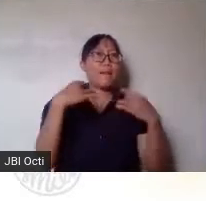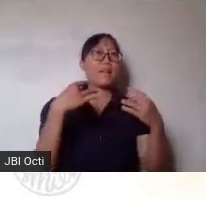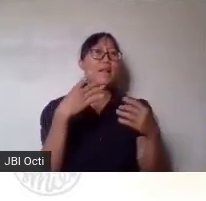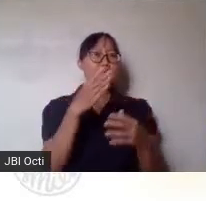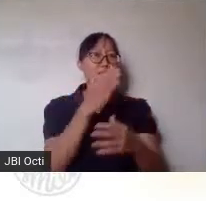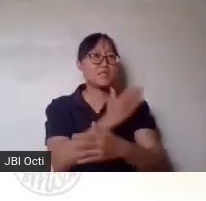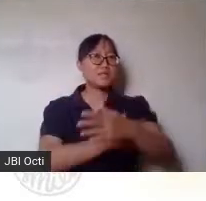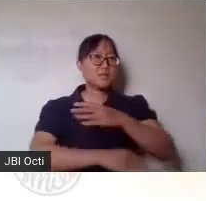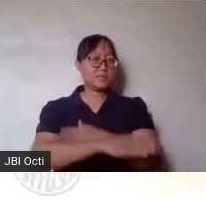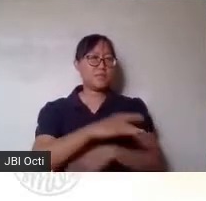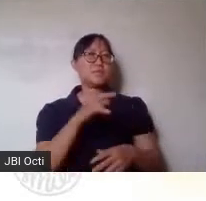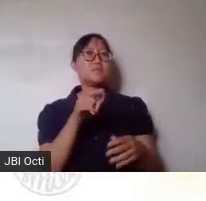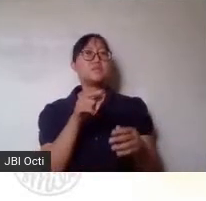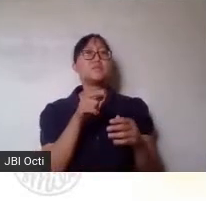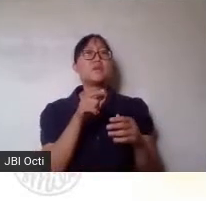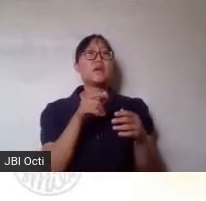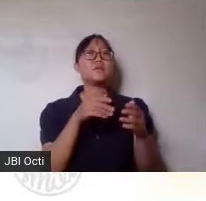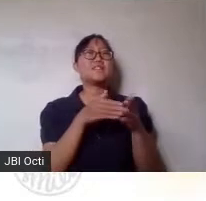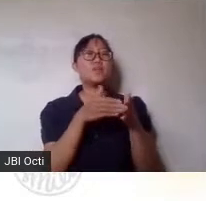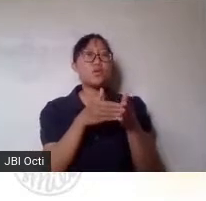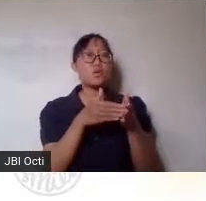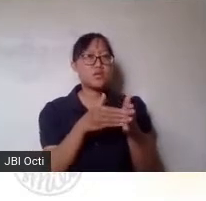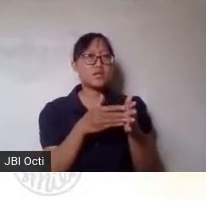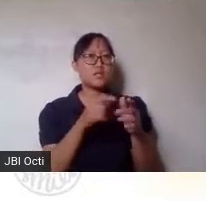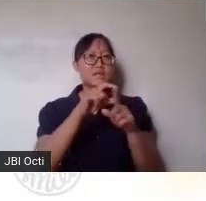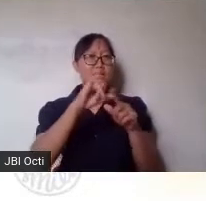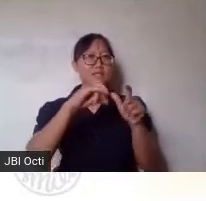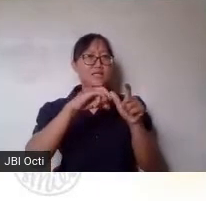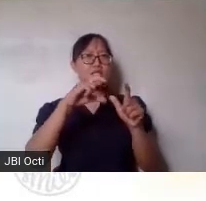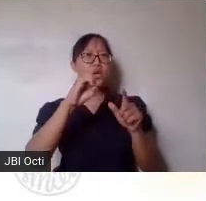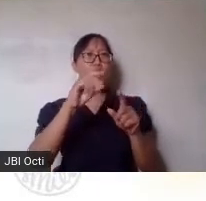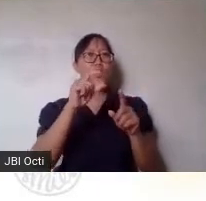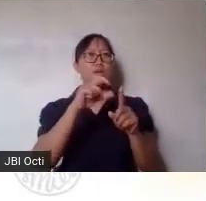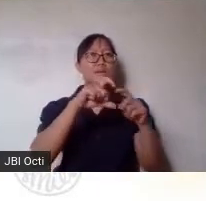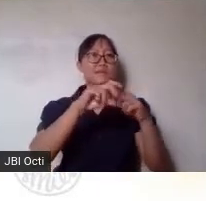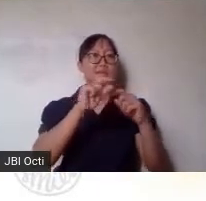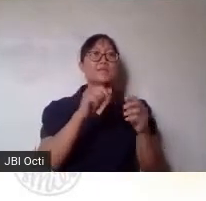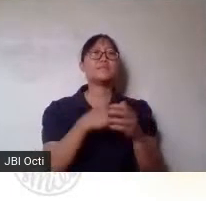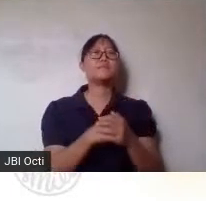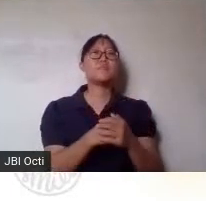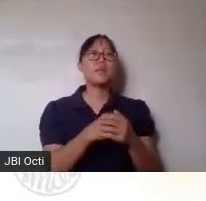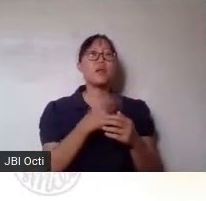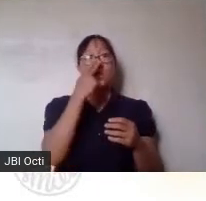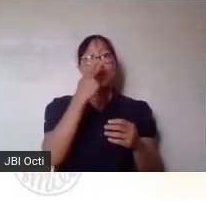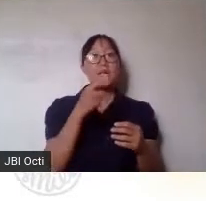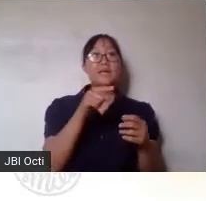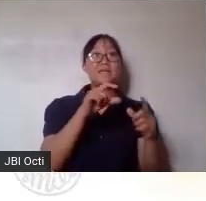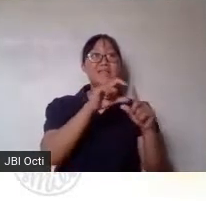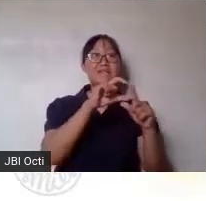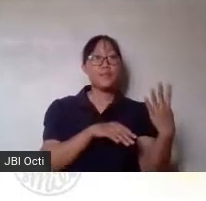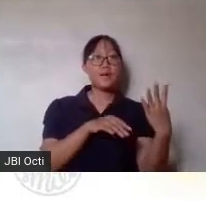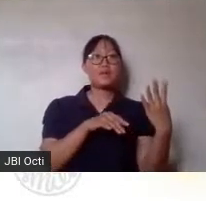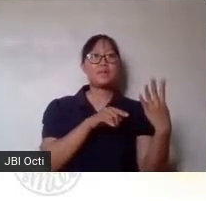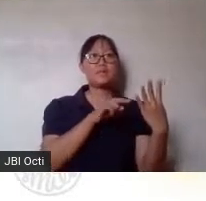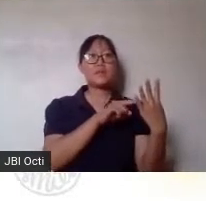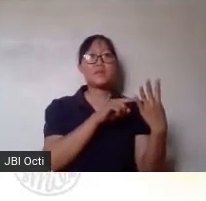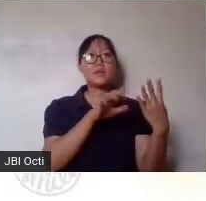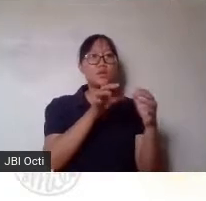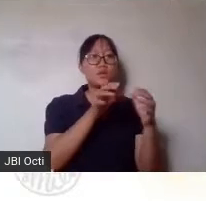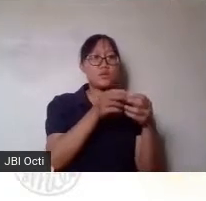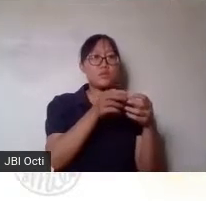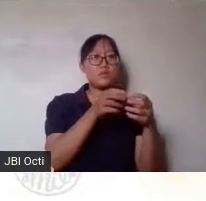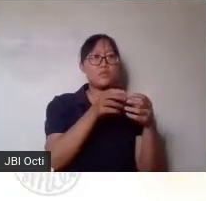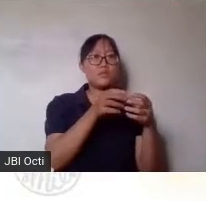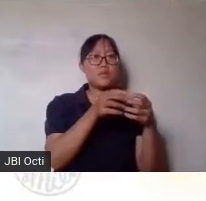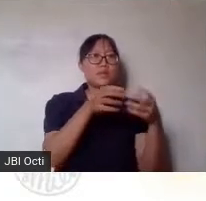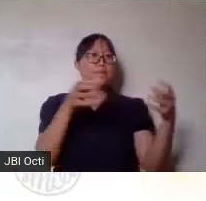dengan impulsivitas. Sementara kalau di DSM kelima, hiperaktivitas disatukan dengan impulsivitas. Nanti